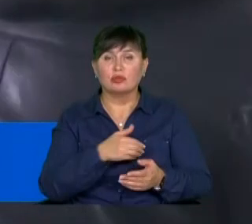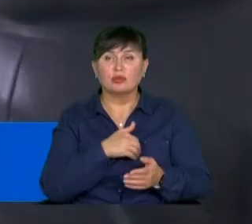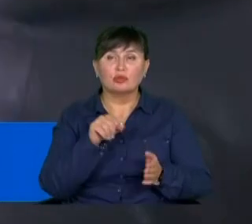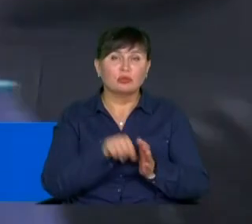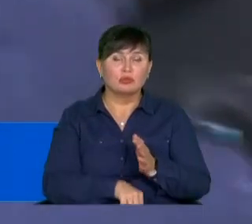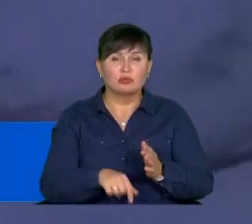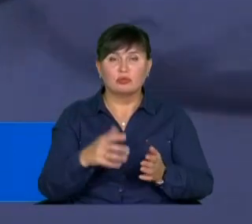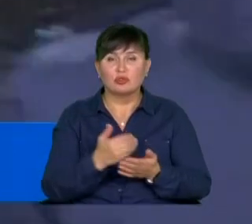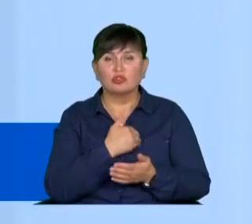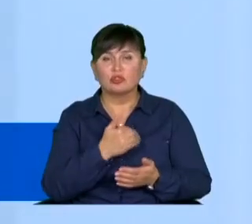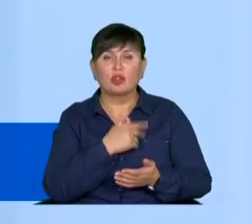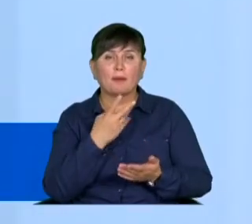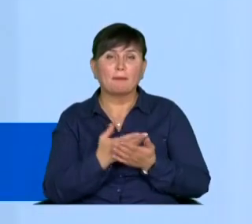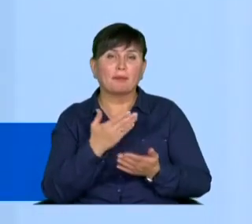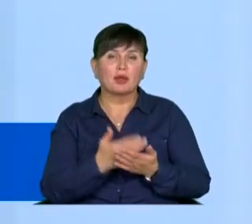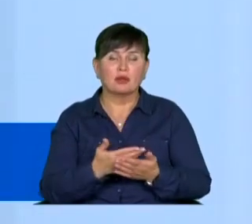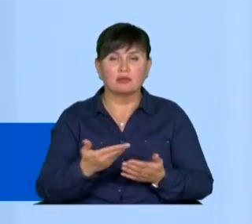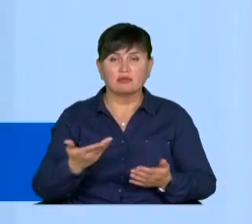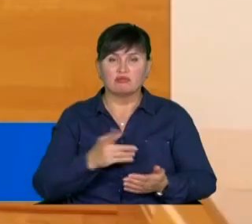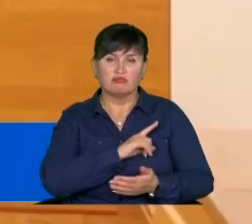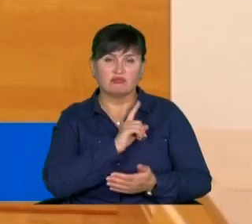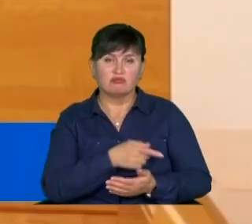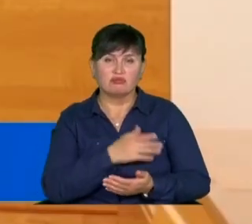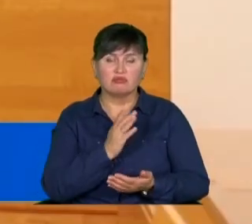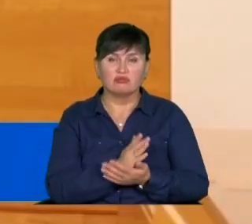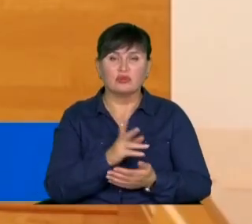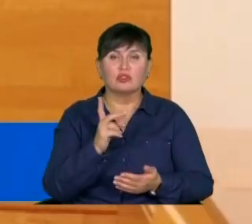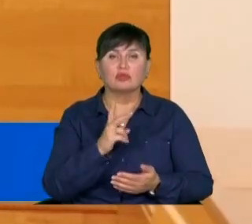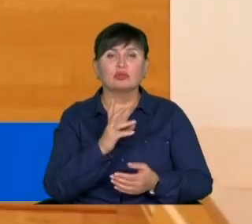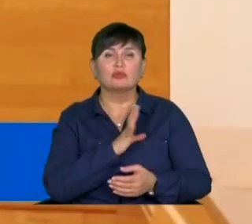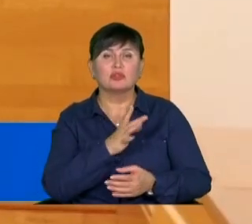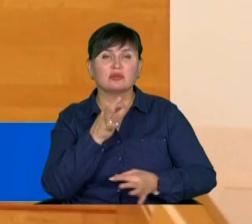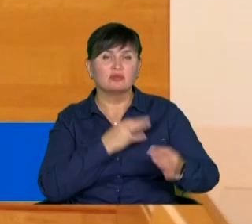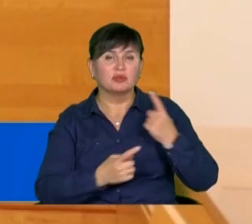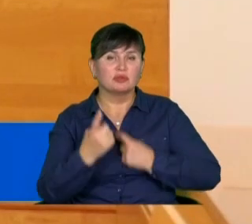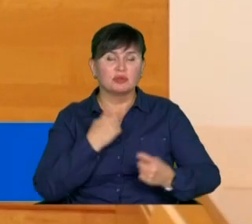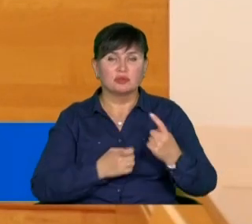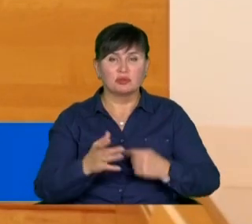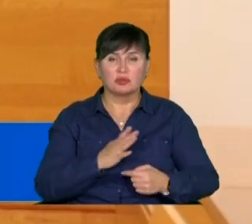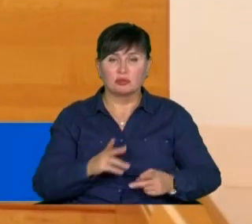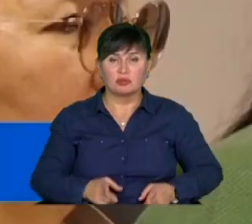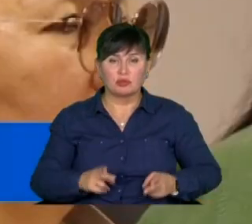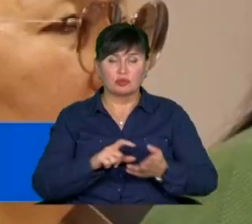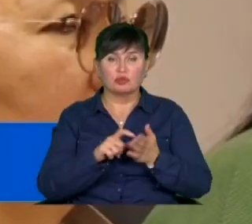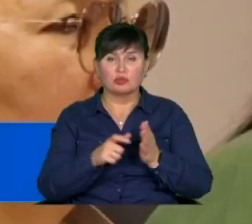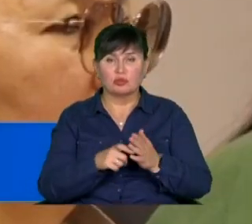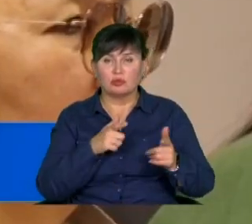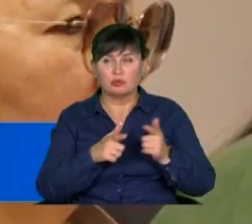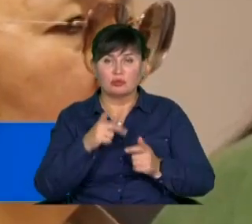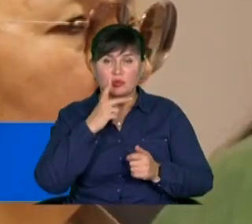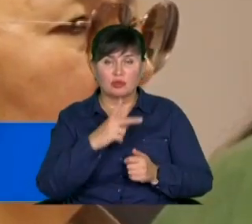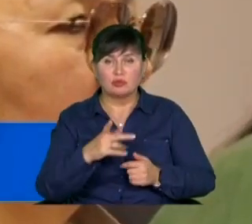преступления послужило желание показать свое превосходство над теми, кто допускал его адрес высказывания. А сам преступный план школьник задумал,